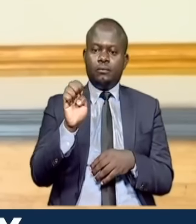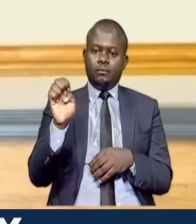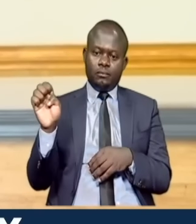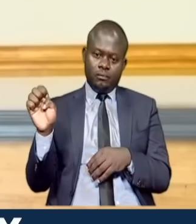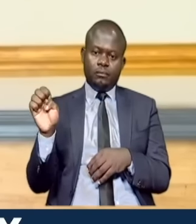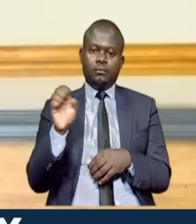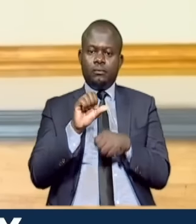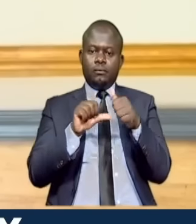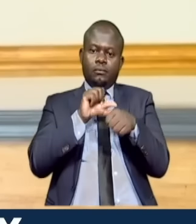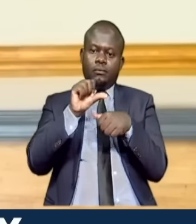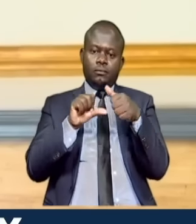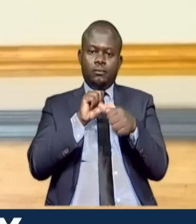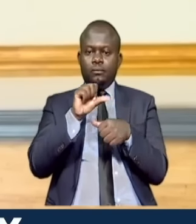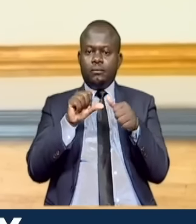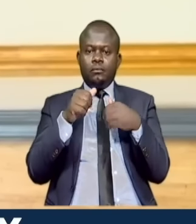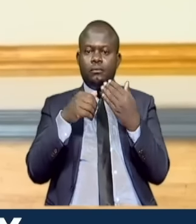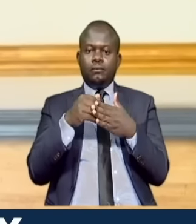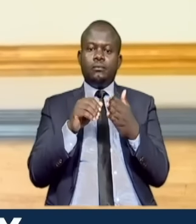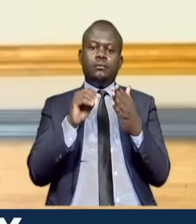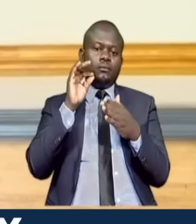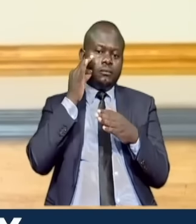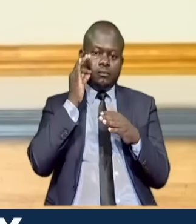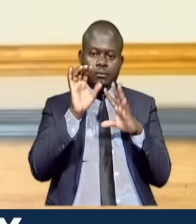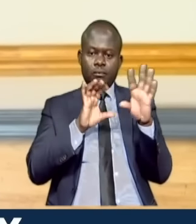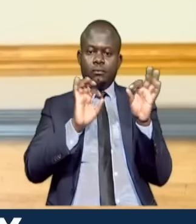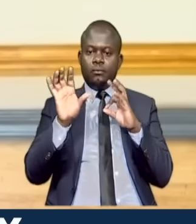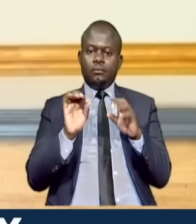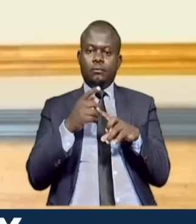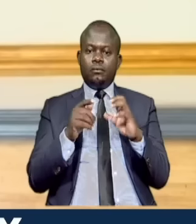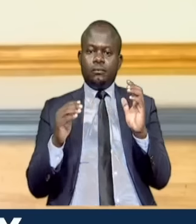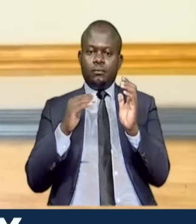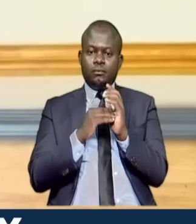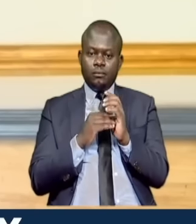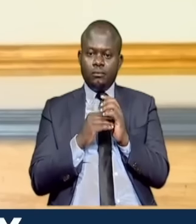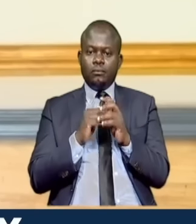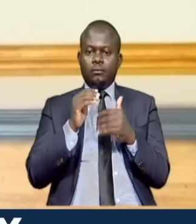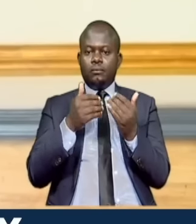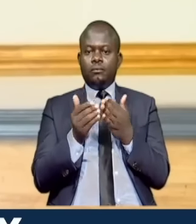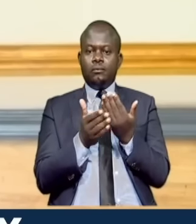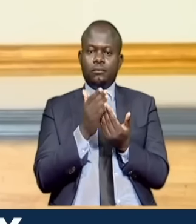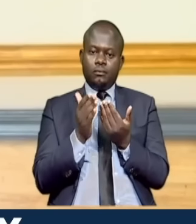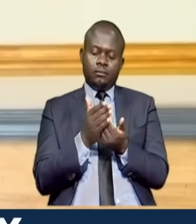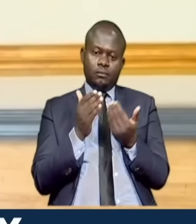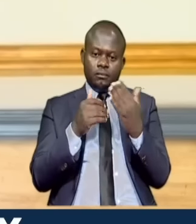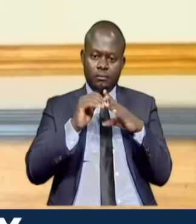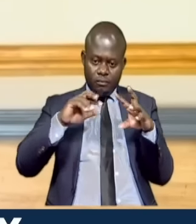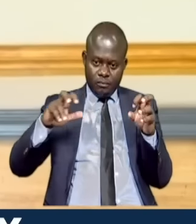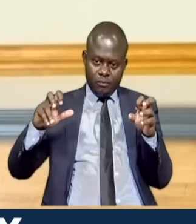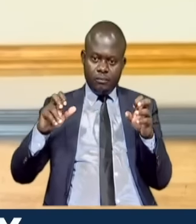kujyanye no ku mbuto z'indobanure ndetse no ku bworozi ndetse